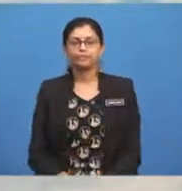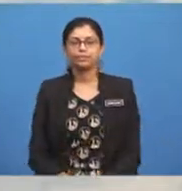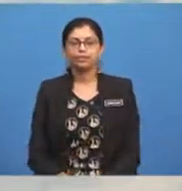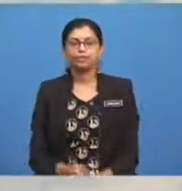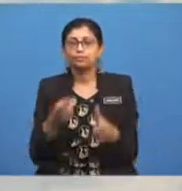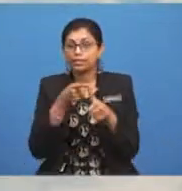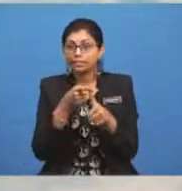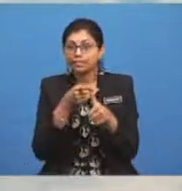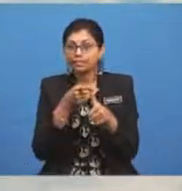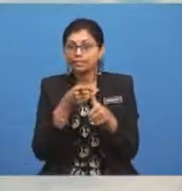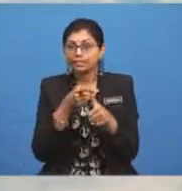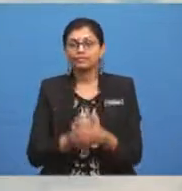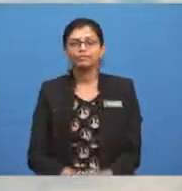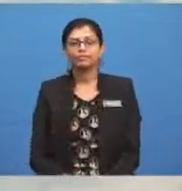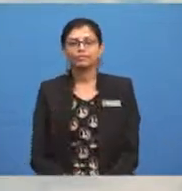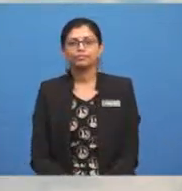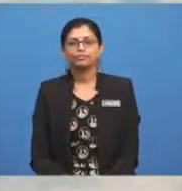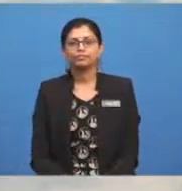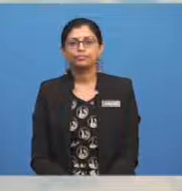yang pertama,